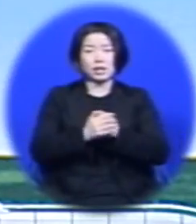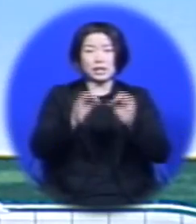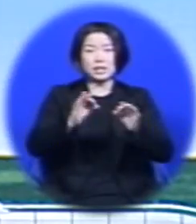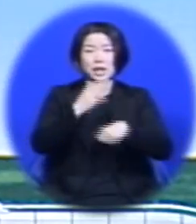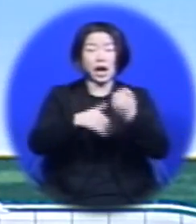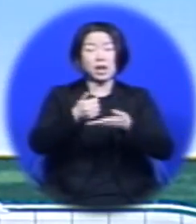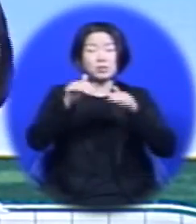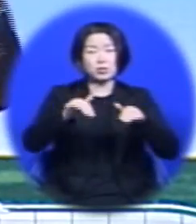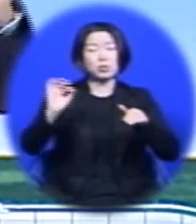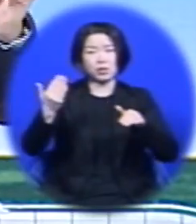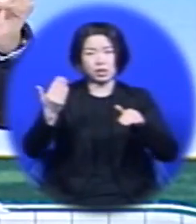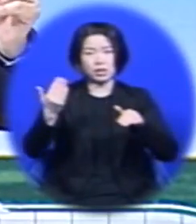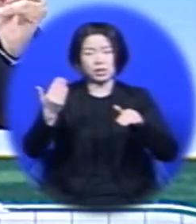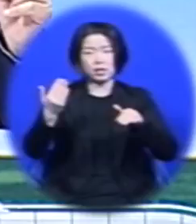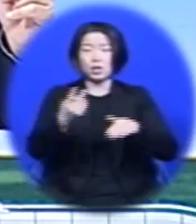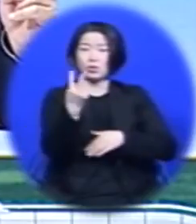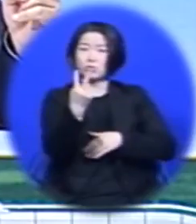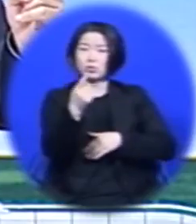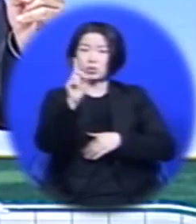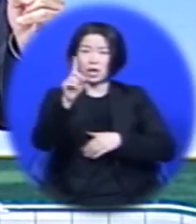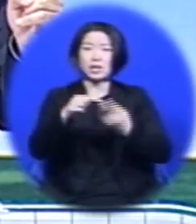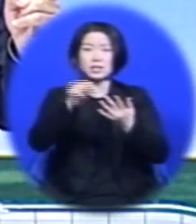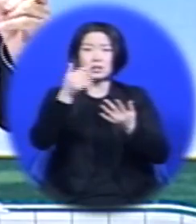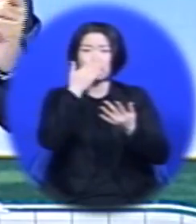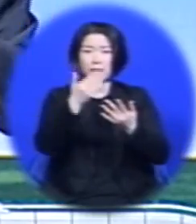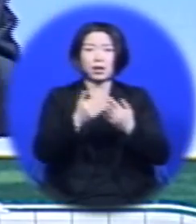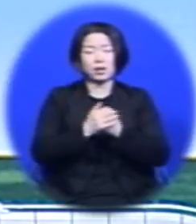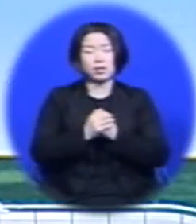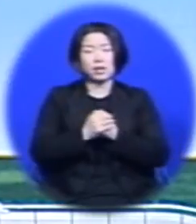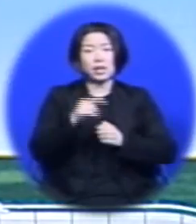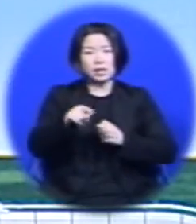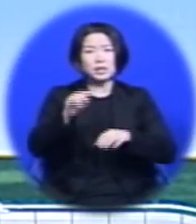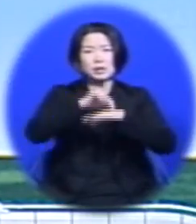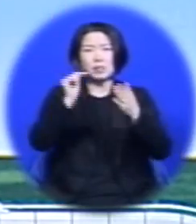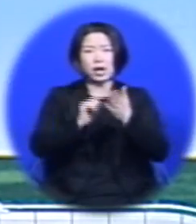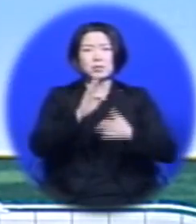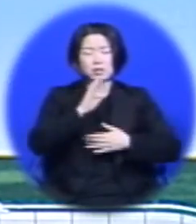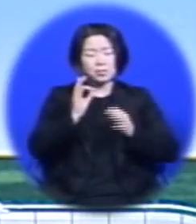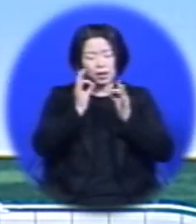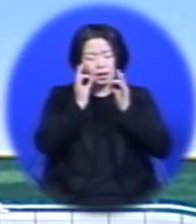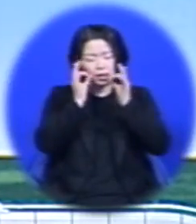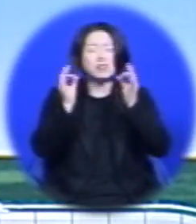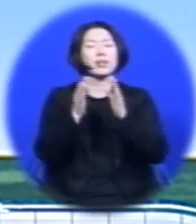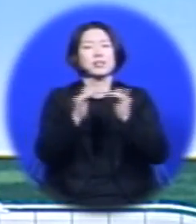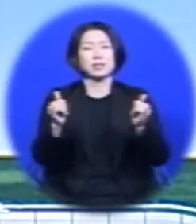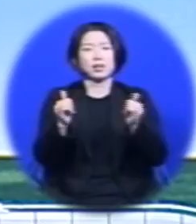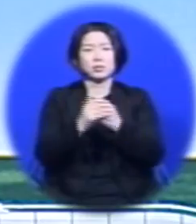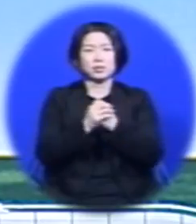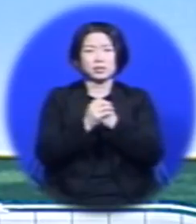되지 둘중의 하나 밖에 선택이 없습니다 그 마음이 정말 간절히 진 사람은